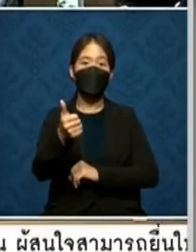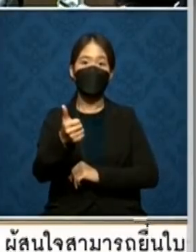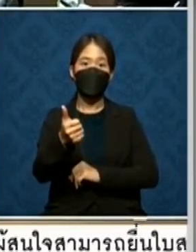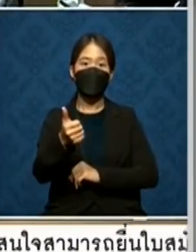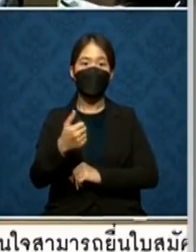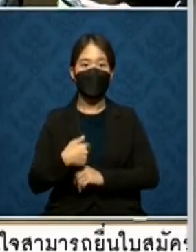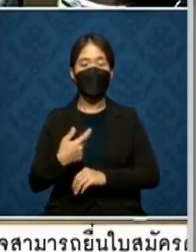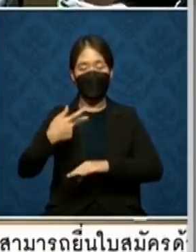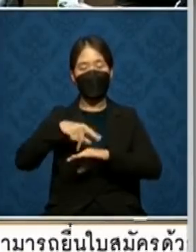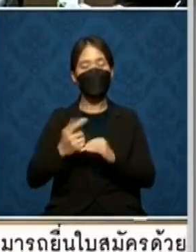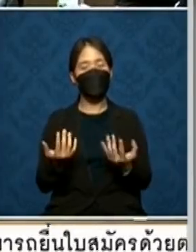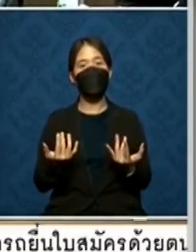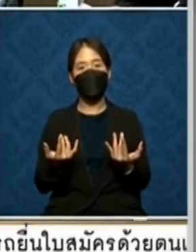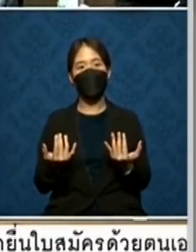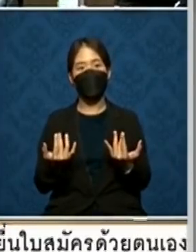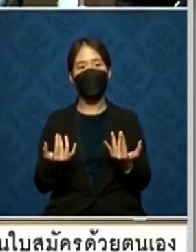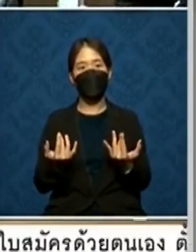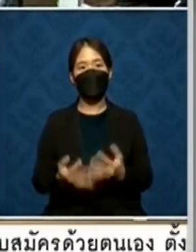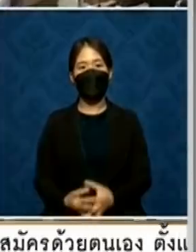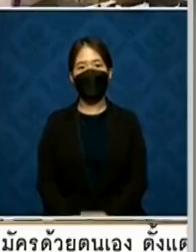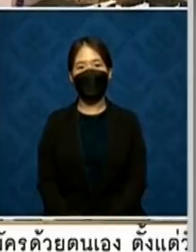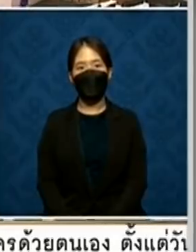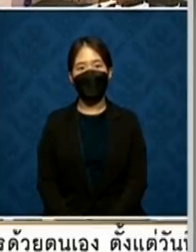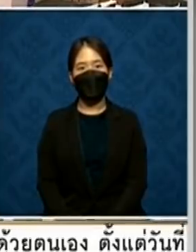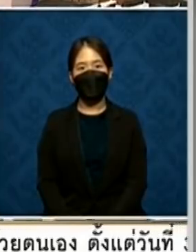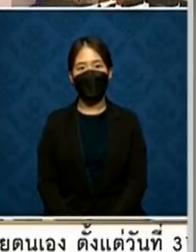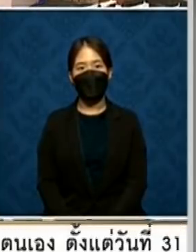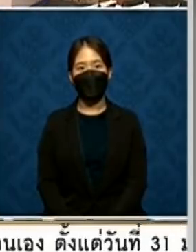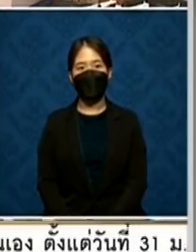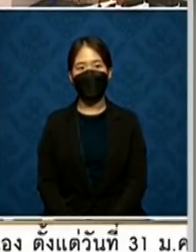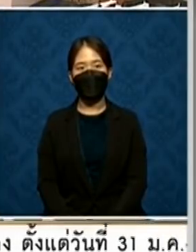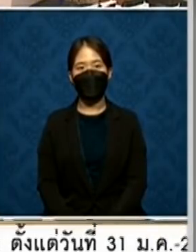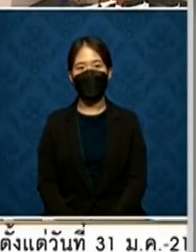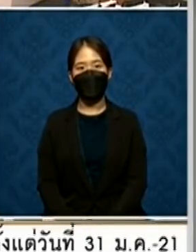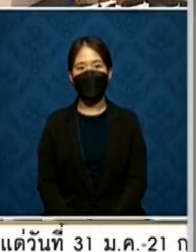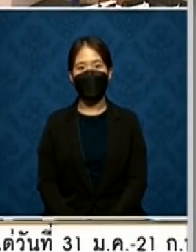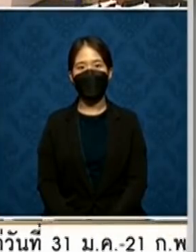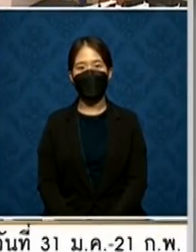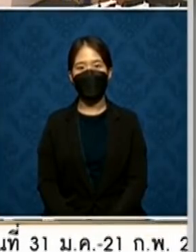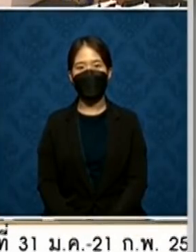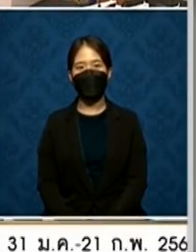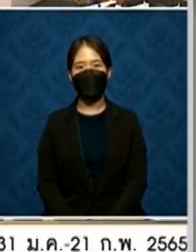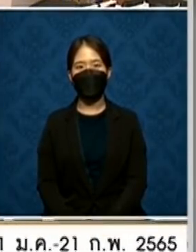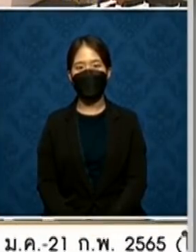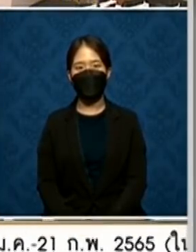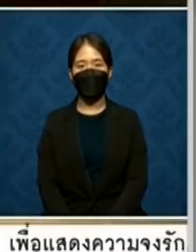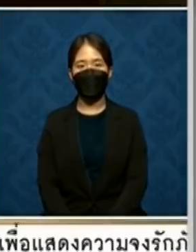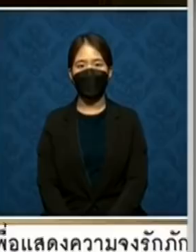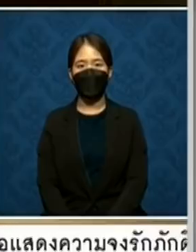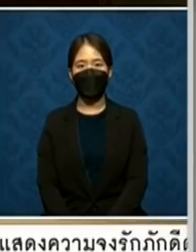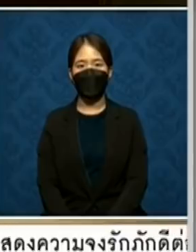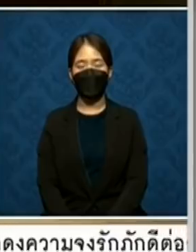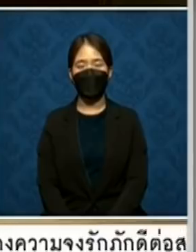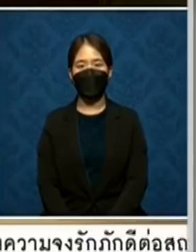เป็นเรื่องที่ถือว่าไม่แสดงตนแล้วก็ทำให้องค์ประชุมไม่ครบแต่ว่าถ้าจะบอกว่าคนนั้นไม่ยอมประชุมเนี่ยไม่ได้ก็ไป